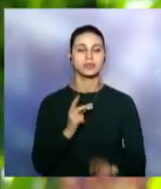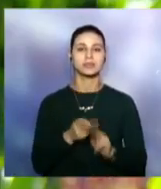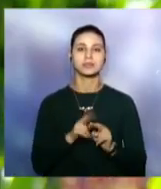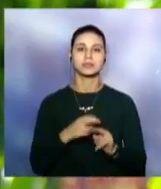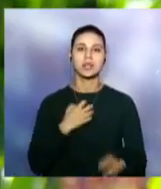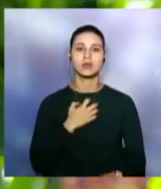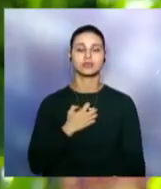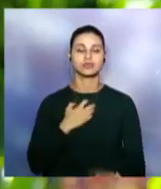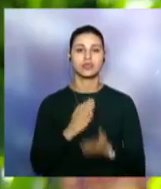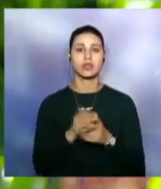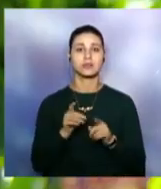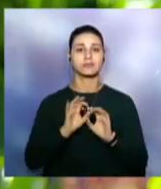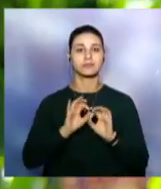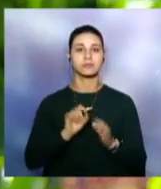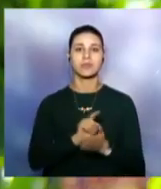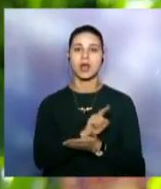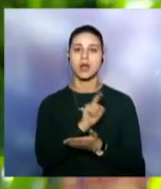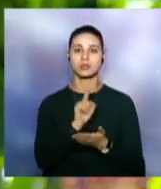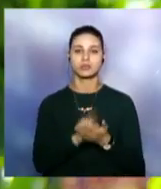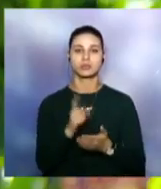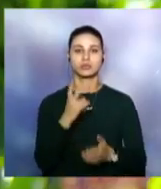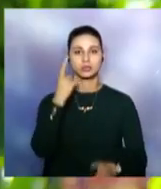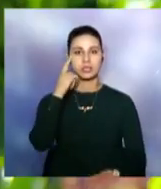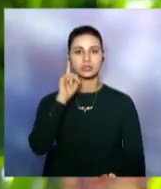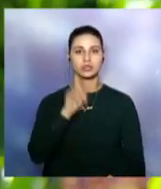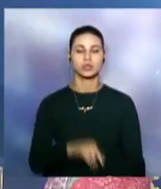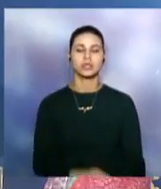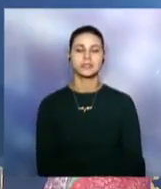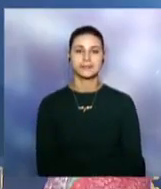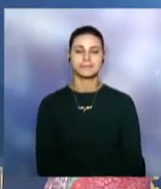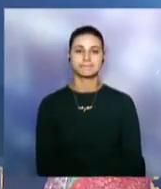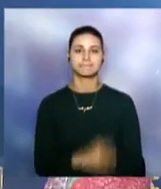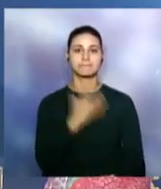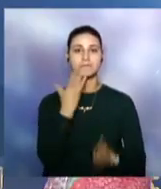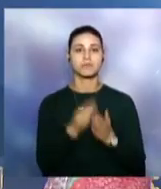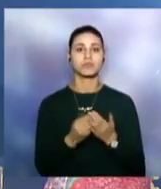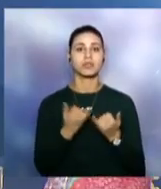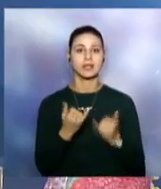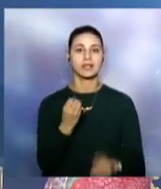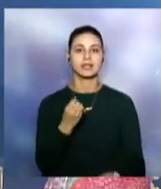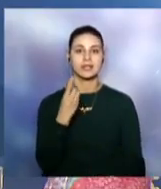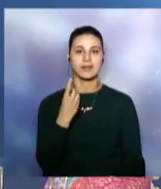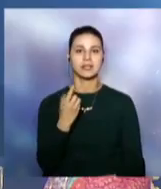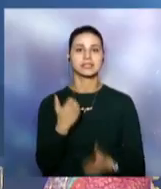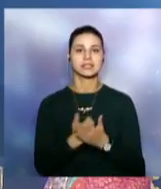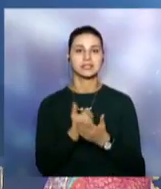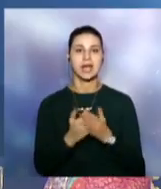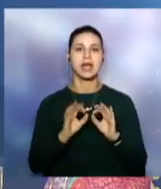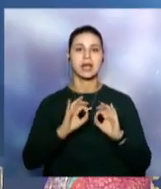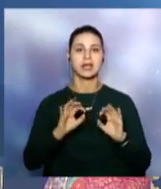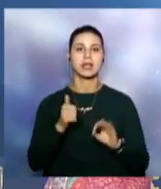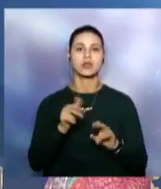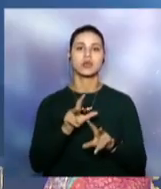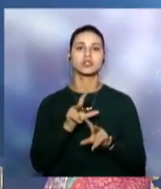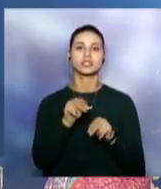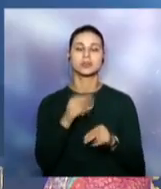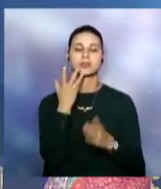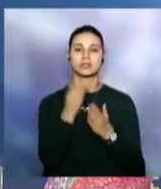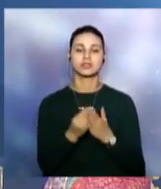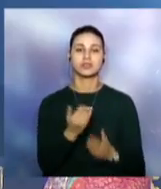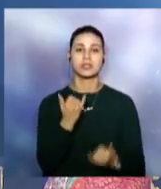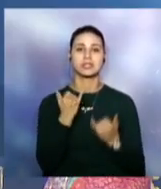ნიუანსი ანესთეზიოლოგისთვის, რომელსაც აუცილებელია რომ იცოდეს. დიახ, ჩვენ ახლა კიდევ ერთი სიახლის ბლოკი გვაქვს, როგორც შეგპირდით დღეს